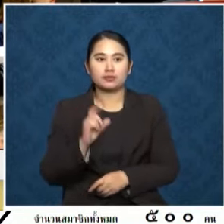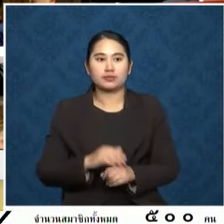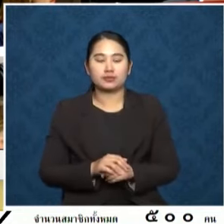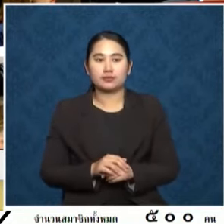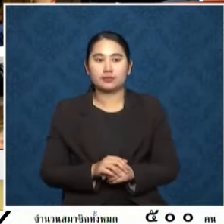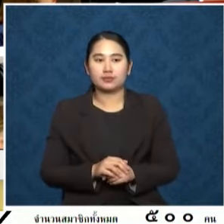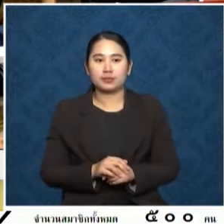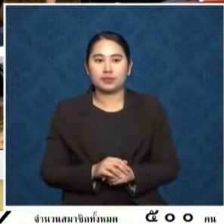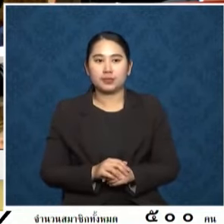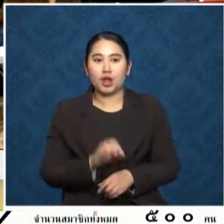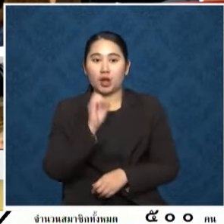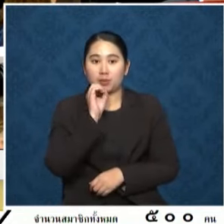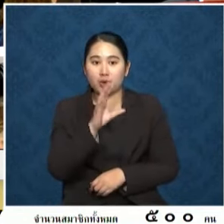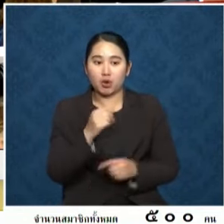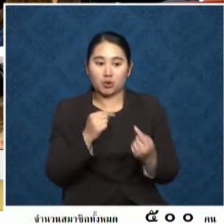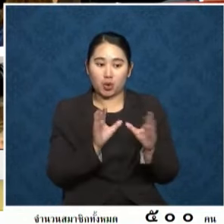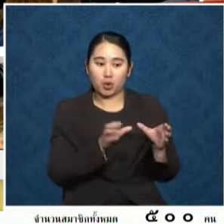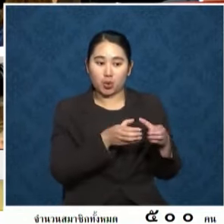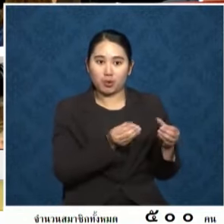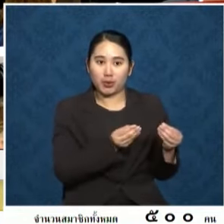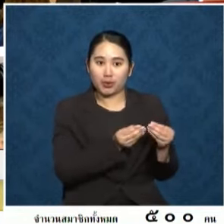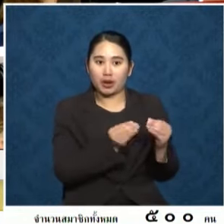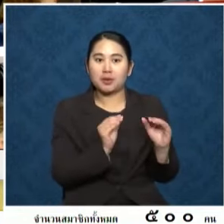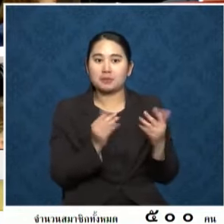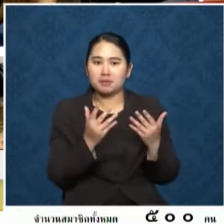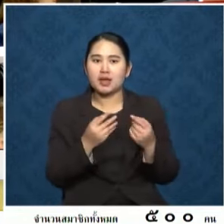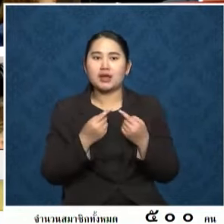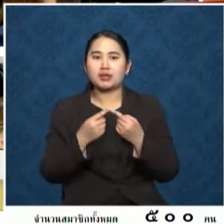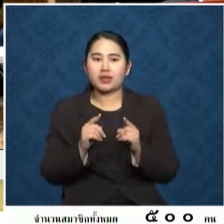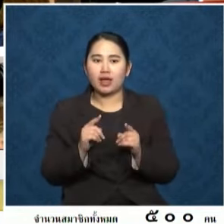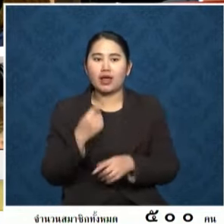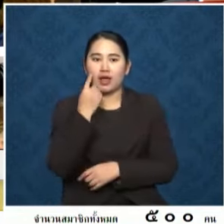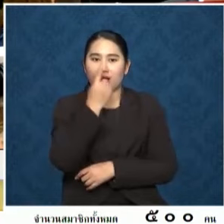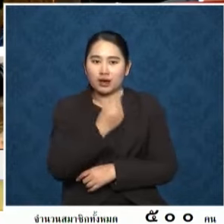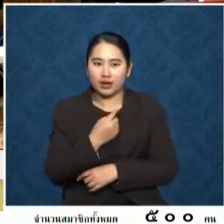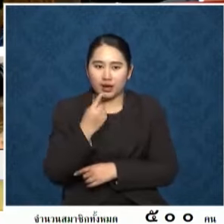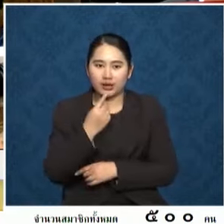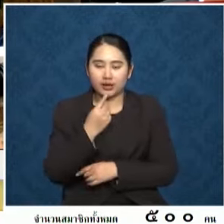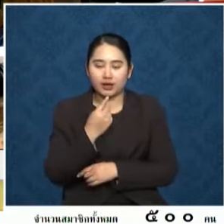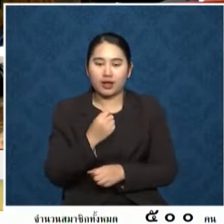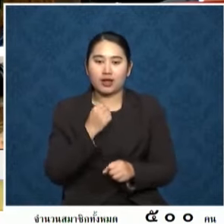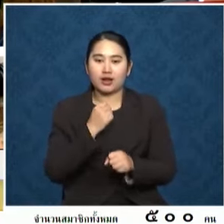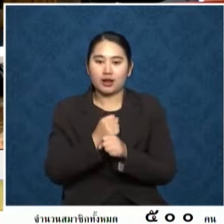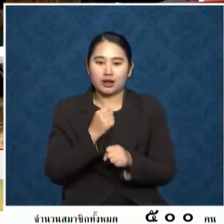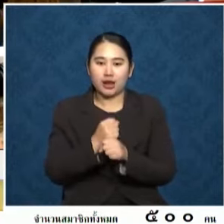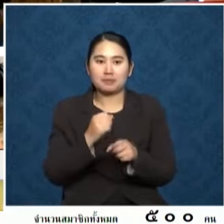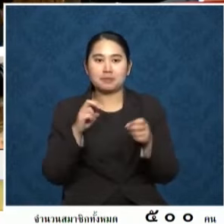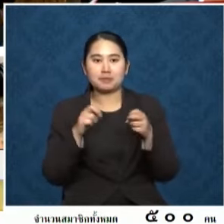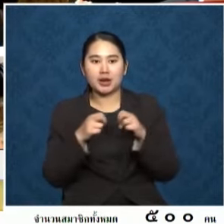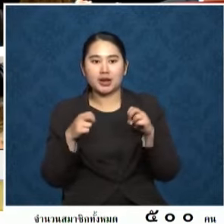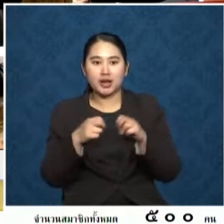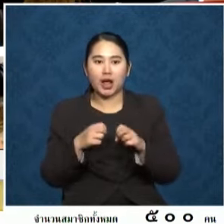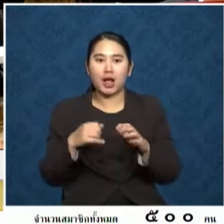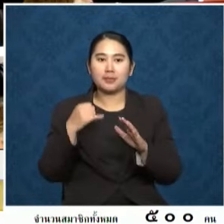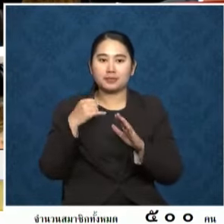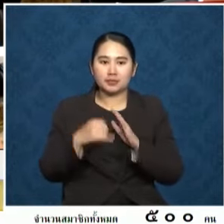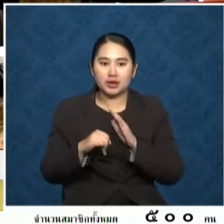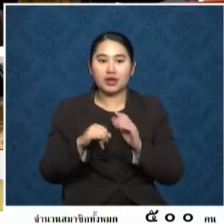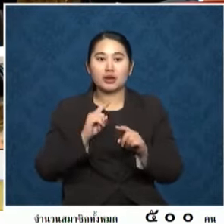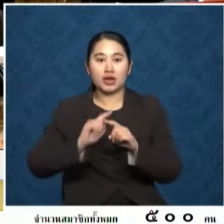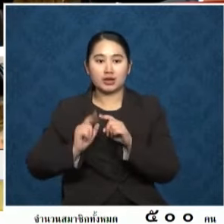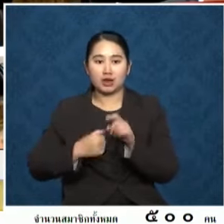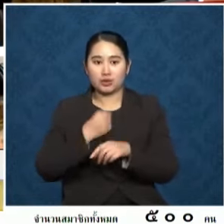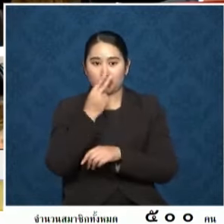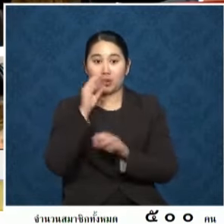แน่นอนครับท่านอาจจะไม่ได้อยู่เบื้องหลังแต่ผู้ที่เขาไปกระทำด้วยความรุนแรงต่างๆนะครับถ้าท่านประธ